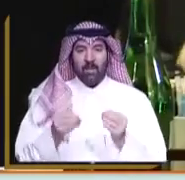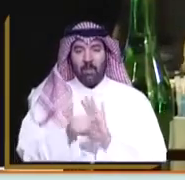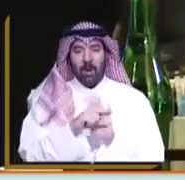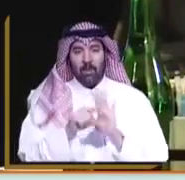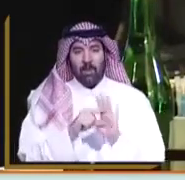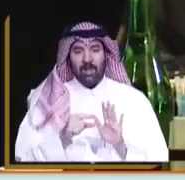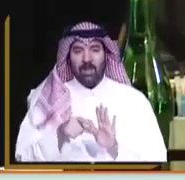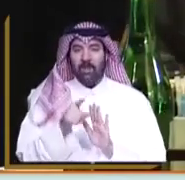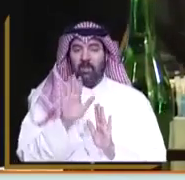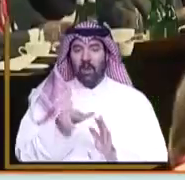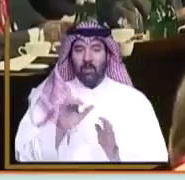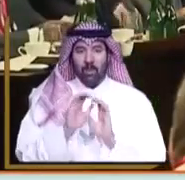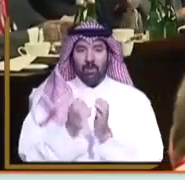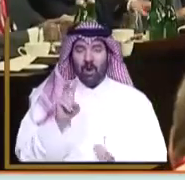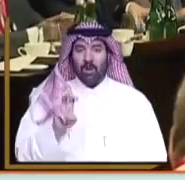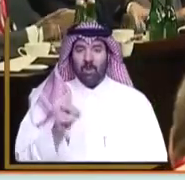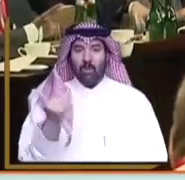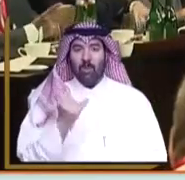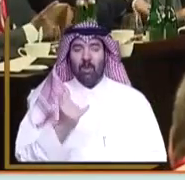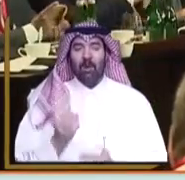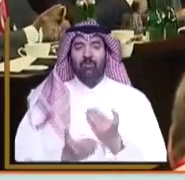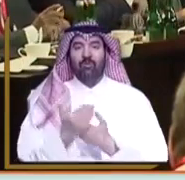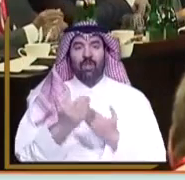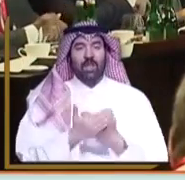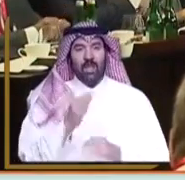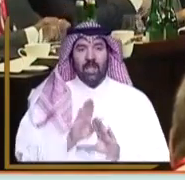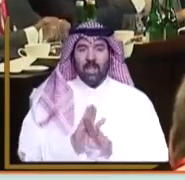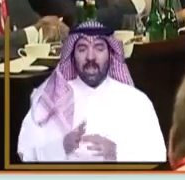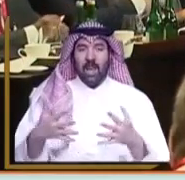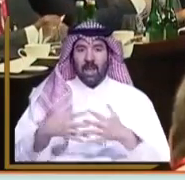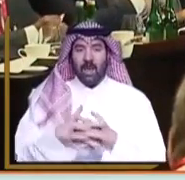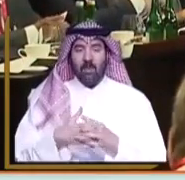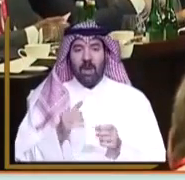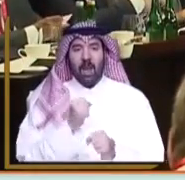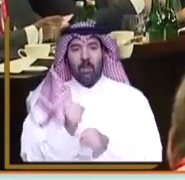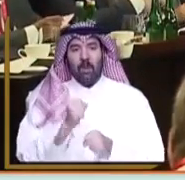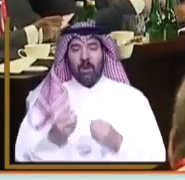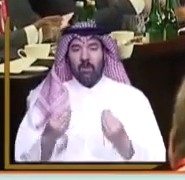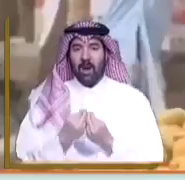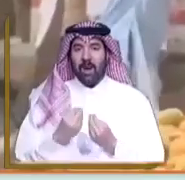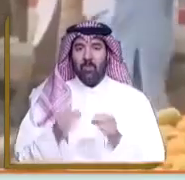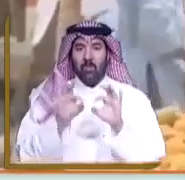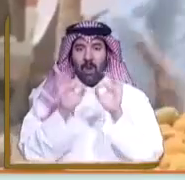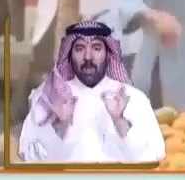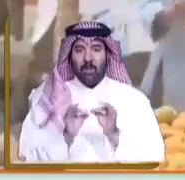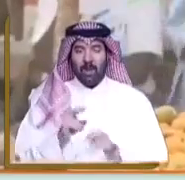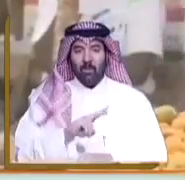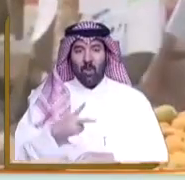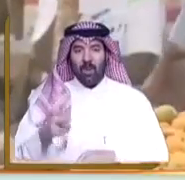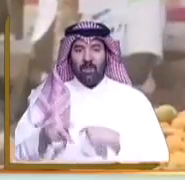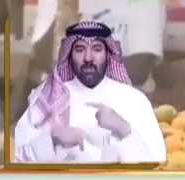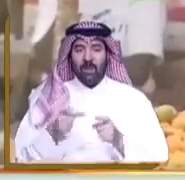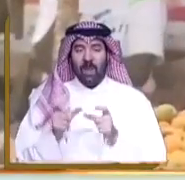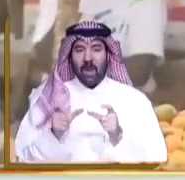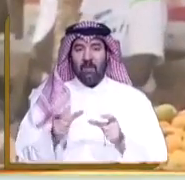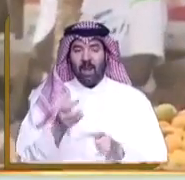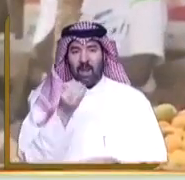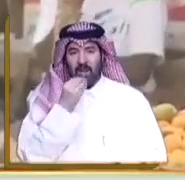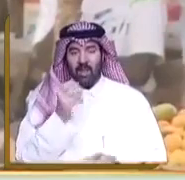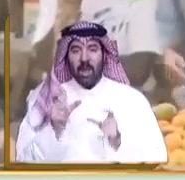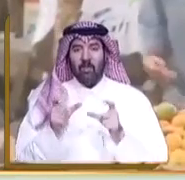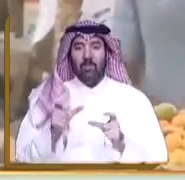مجموعة العشرين تشكل محطة جديدة في عملها مع التكتلات الإقليمية والدولية كافة لتعزيز الأمن الغذائي